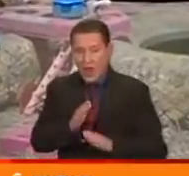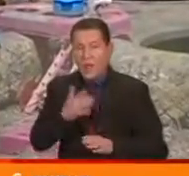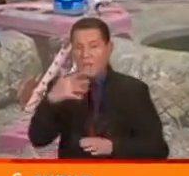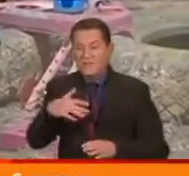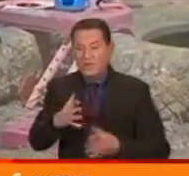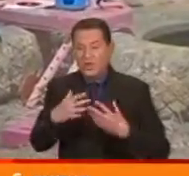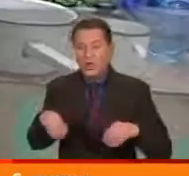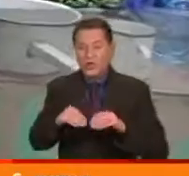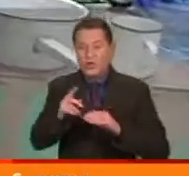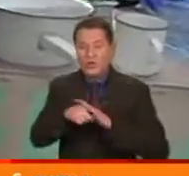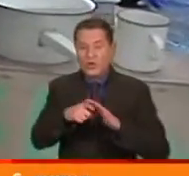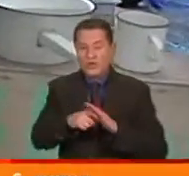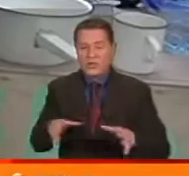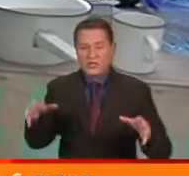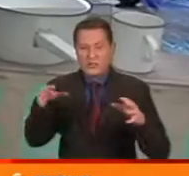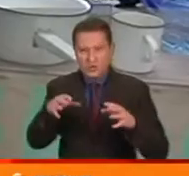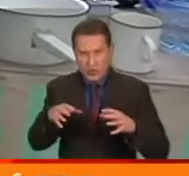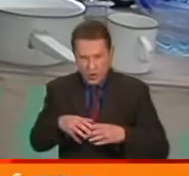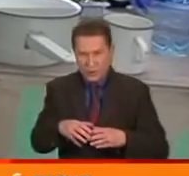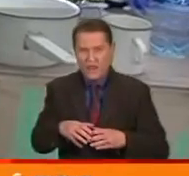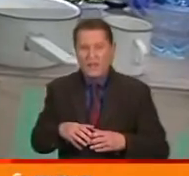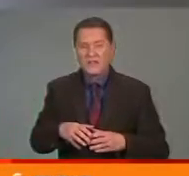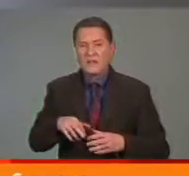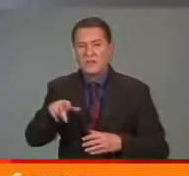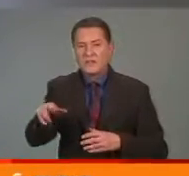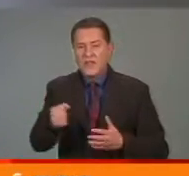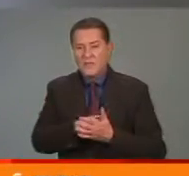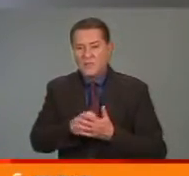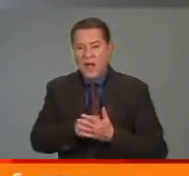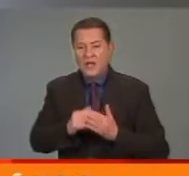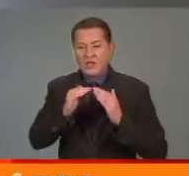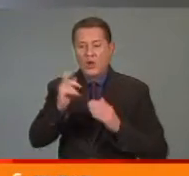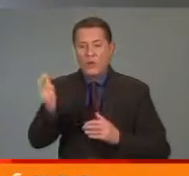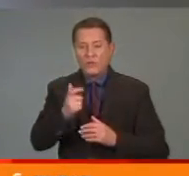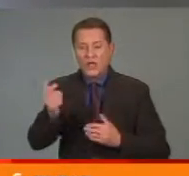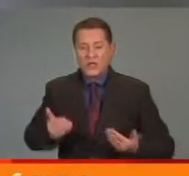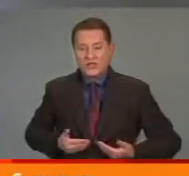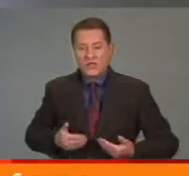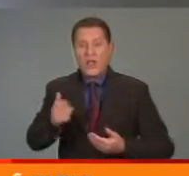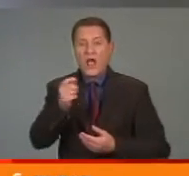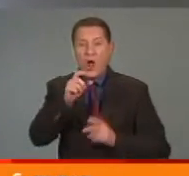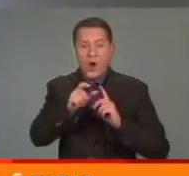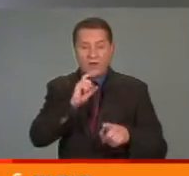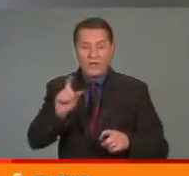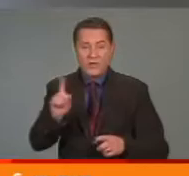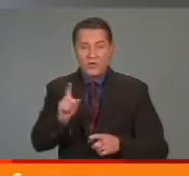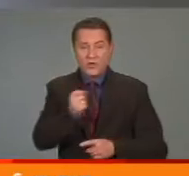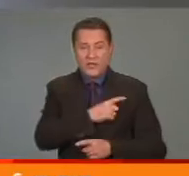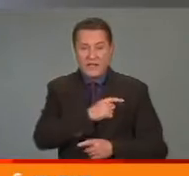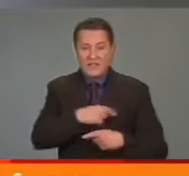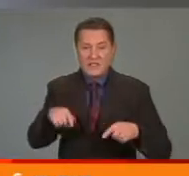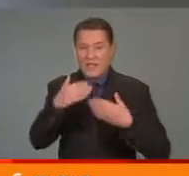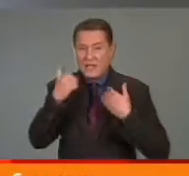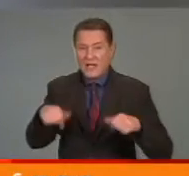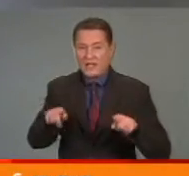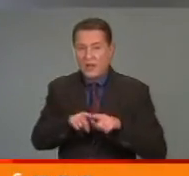Донбасу. Люди згуртувалися і пішли вимагати від влади комунальне житло. Нам відповіли, що в Одесі немає такого жилья. Нет